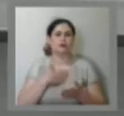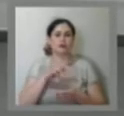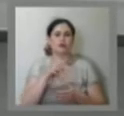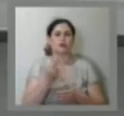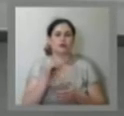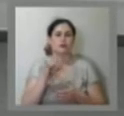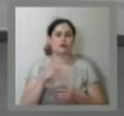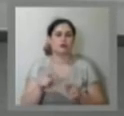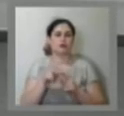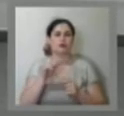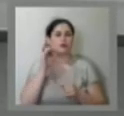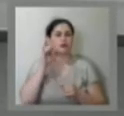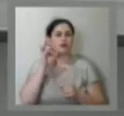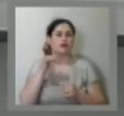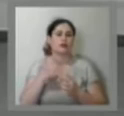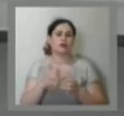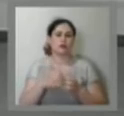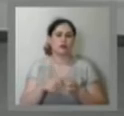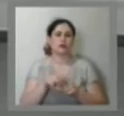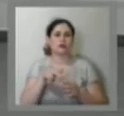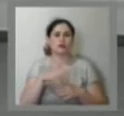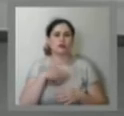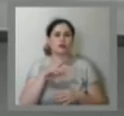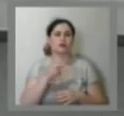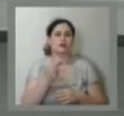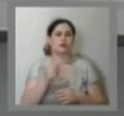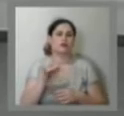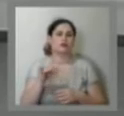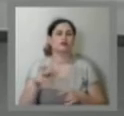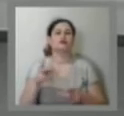мережах, слухайте Українське радіо Херсон та заходьте на наш сайт Суспільне медіа. До зустрічі о 20:30.